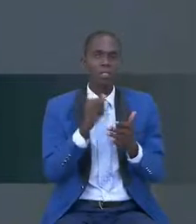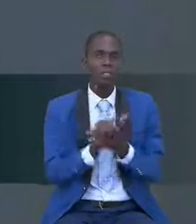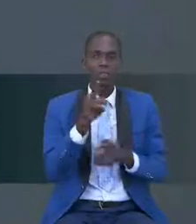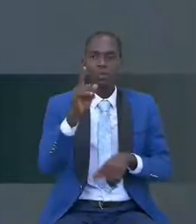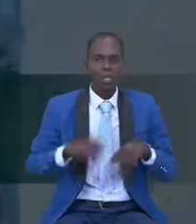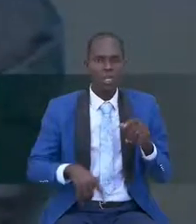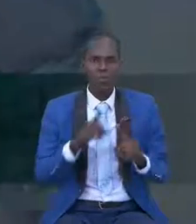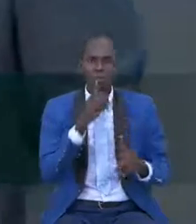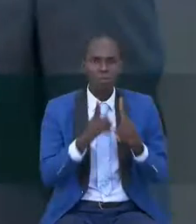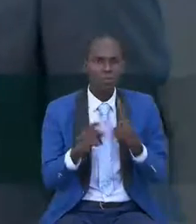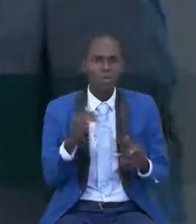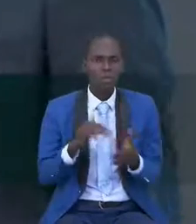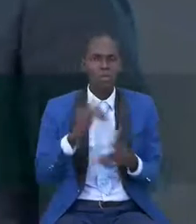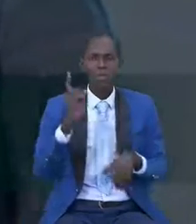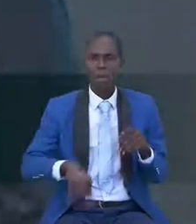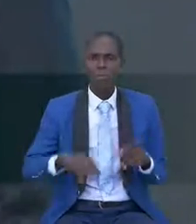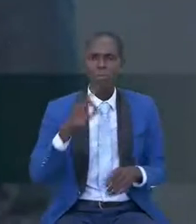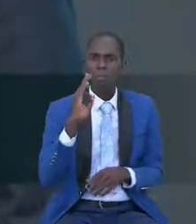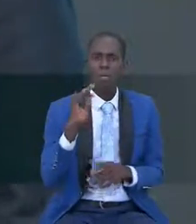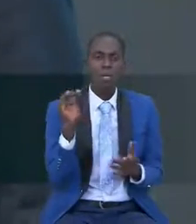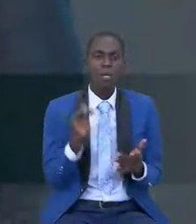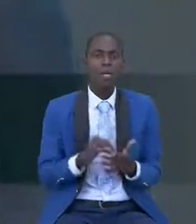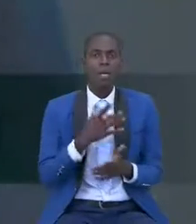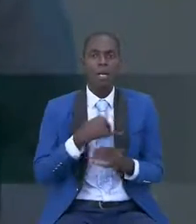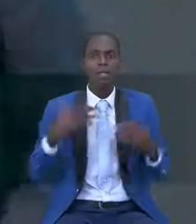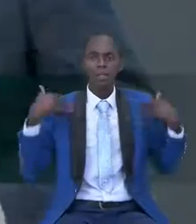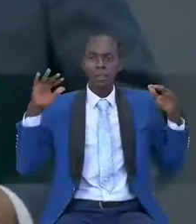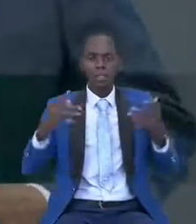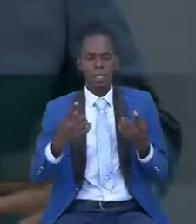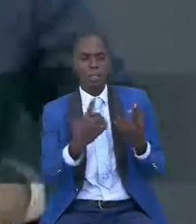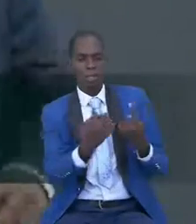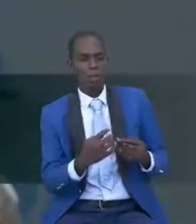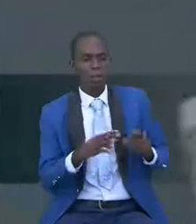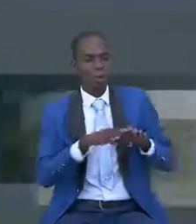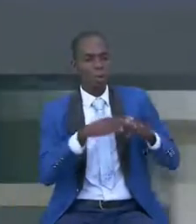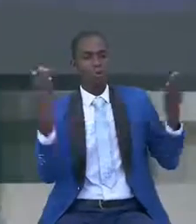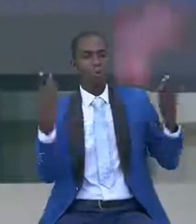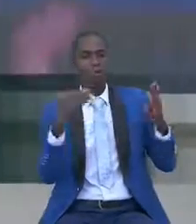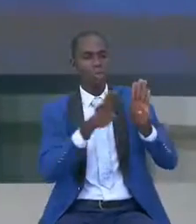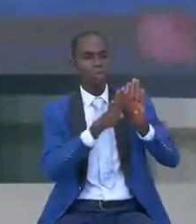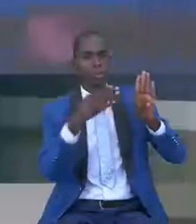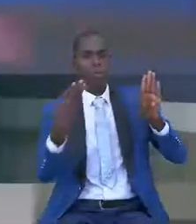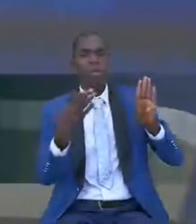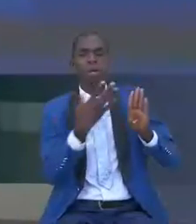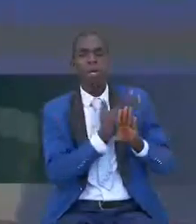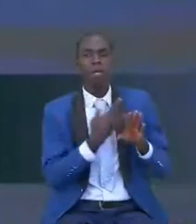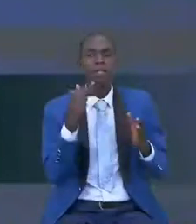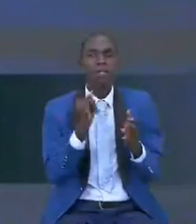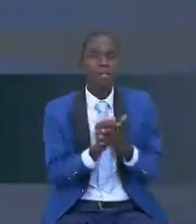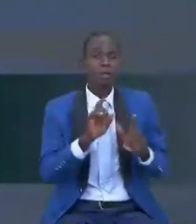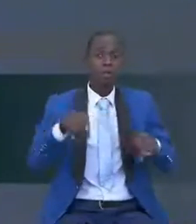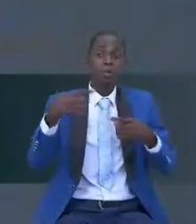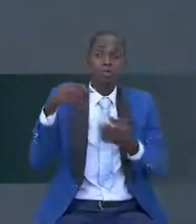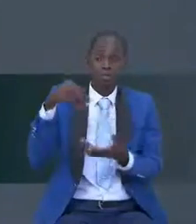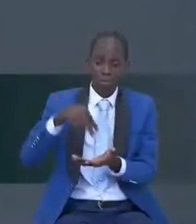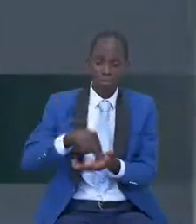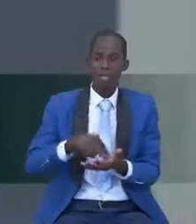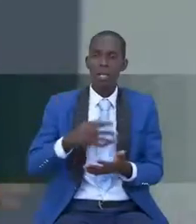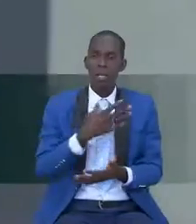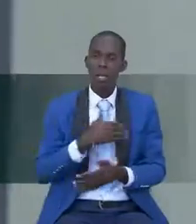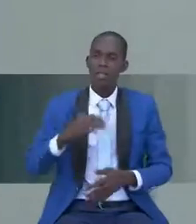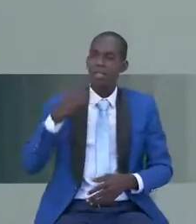parler et vous ne pouvez plus prêcher. Et les anges sont venus ouvrir la porte pour dire « Allez vous tenir